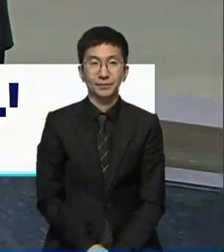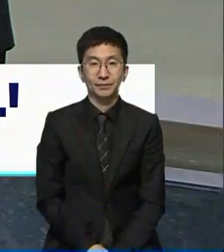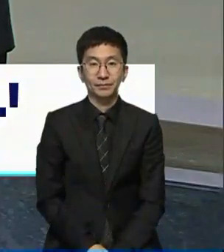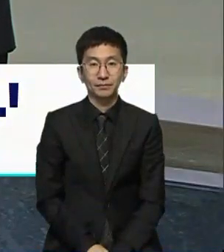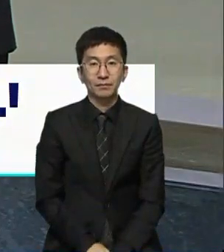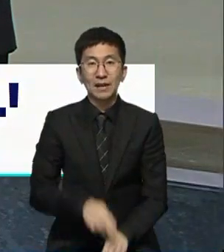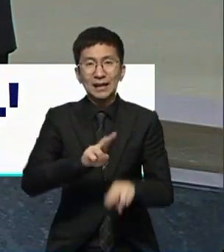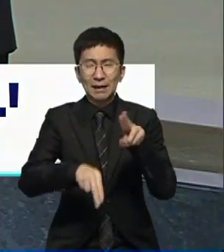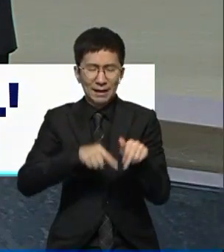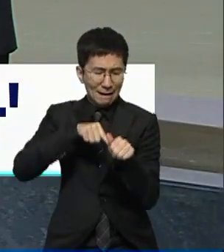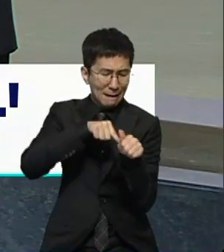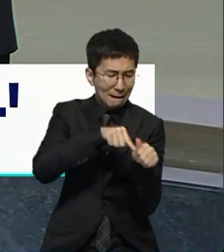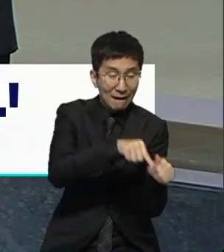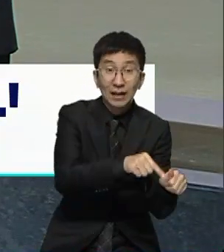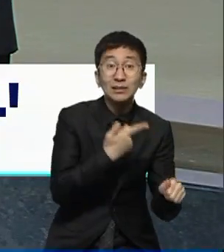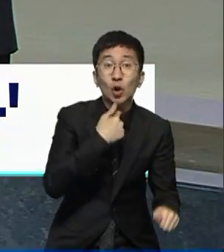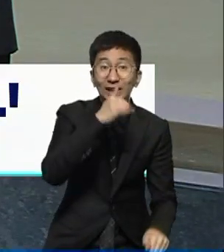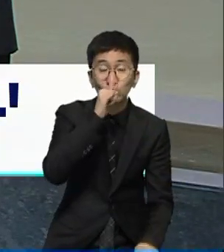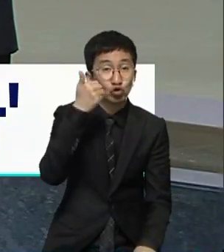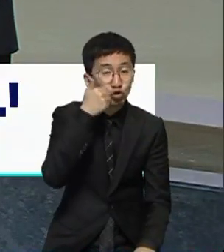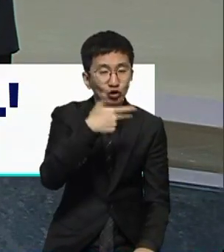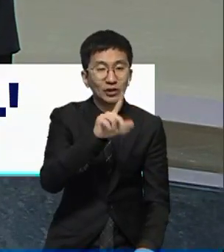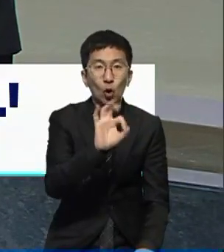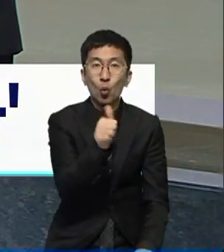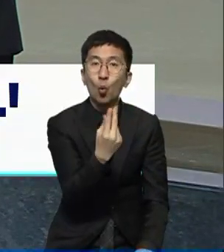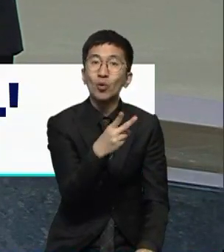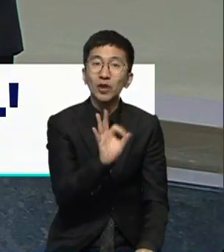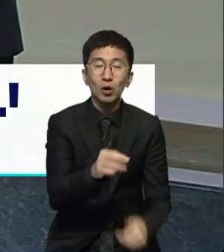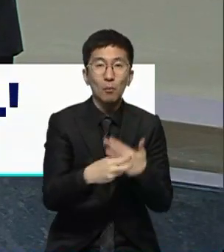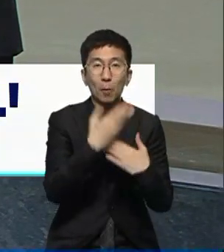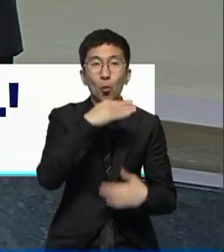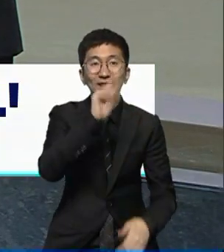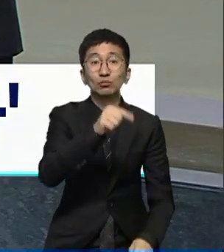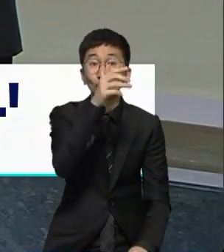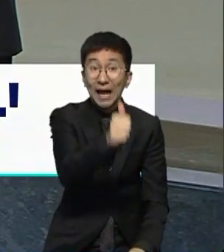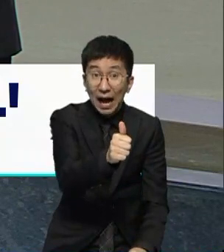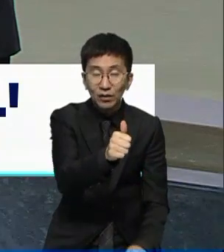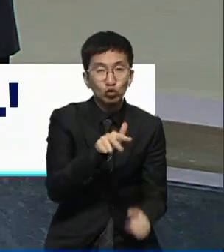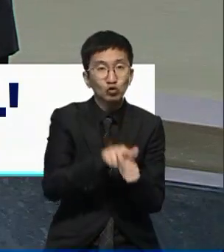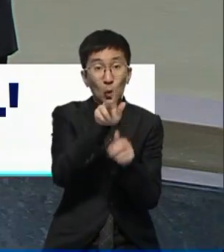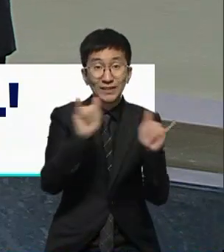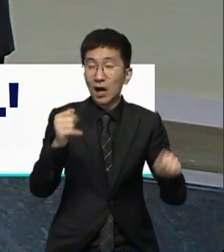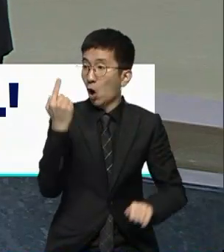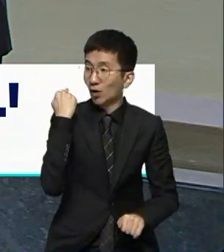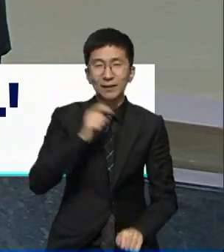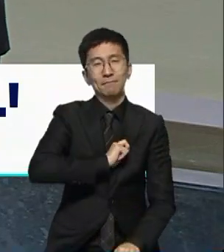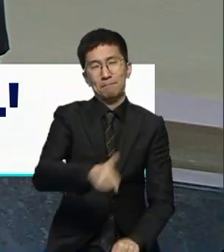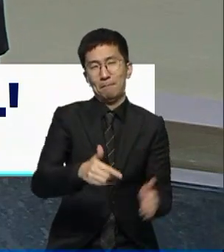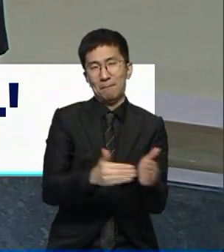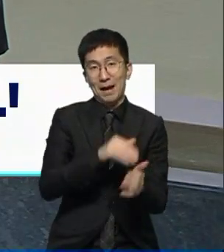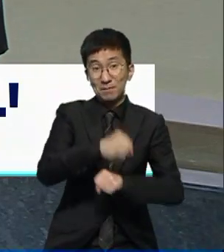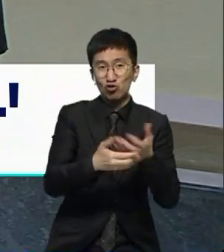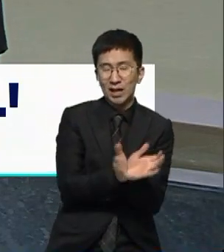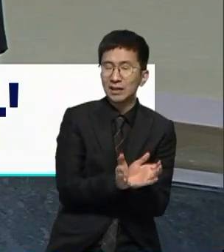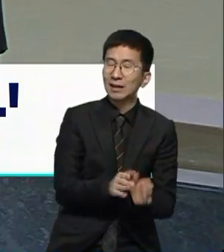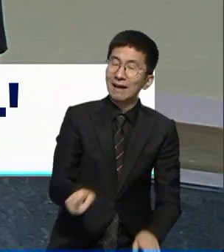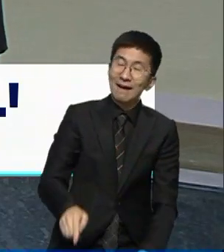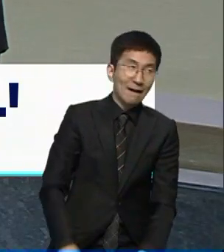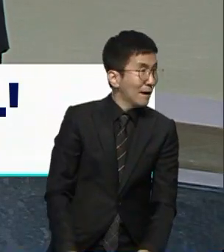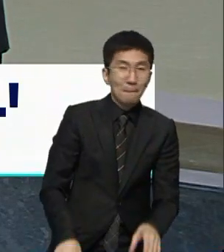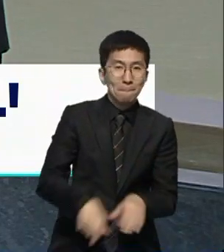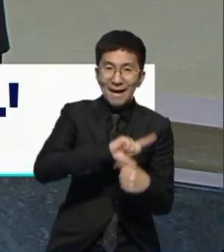4초에 압박을 받아 오던 정호영 보건복지부 장관 후보자가 어젯밤 스스로 물러난 걸 두고 민주당은 뒤 며 즈